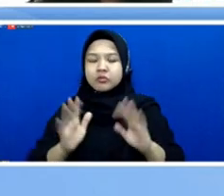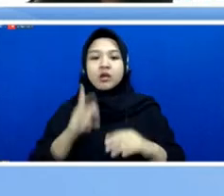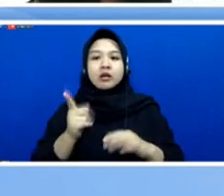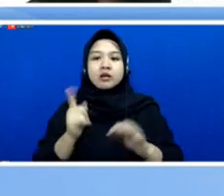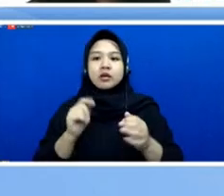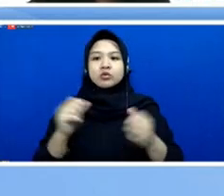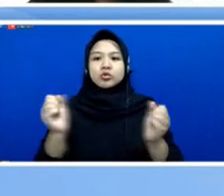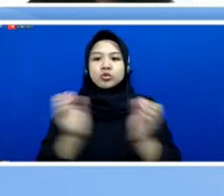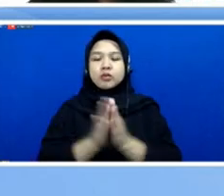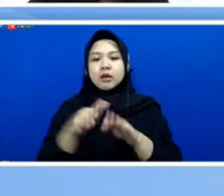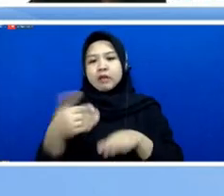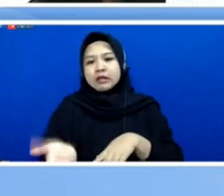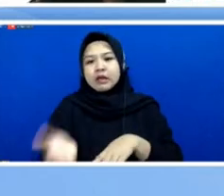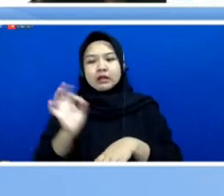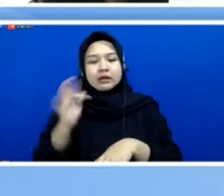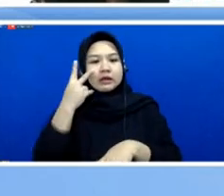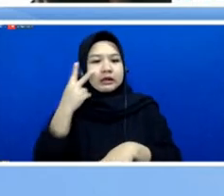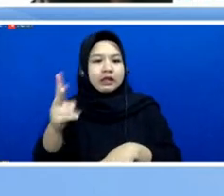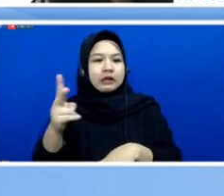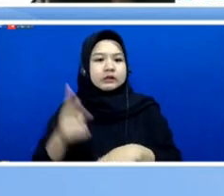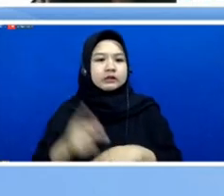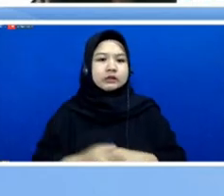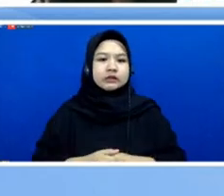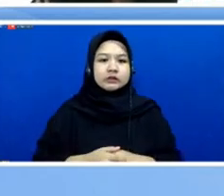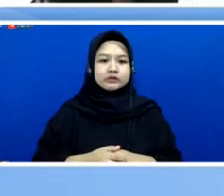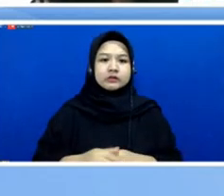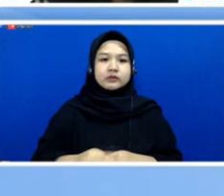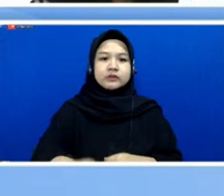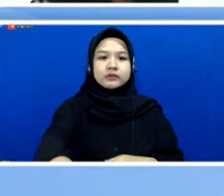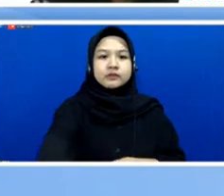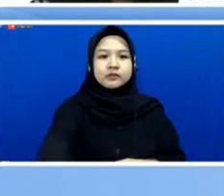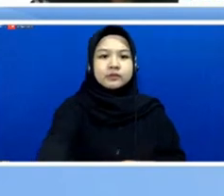yang tidak terdeteksi di situ. Next.